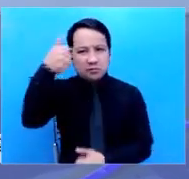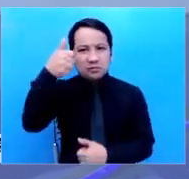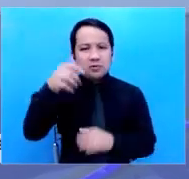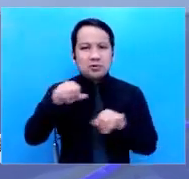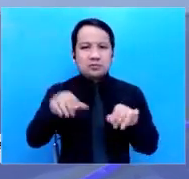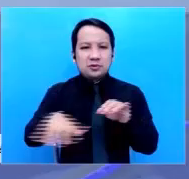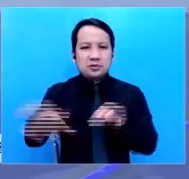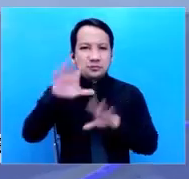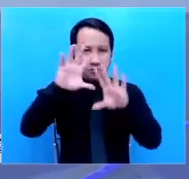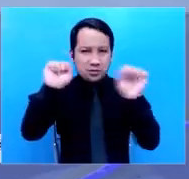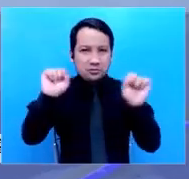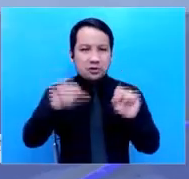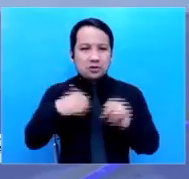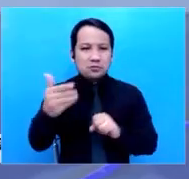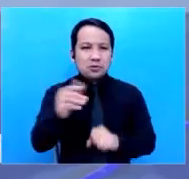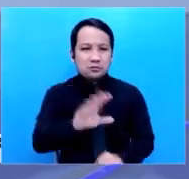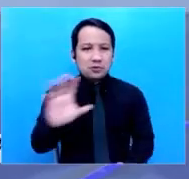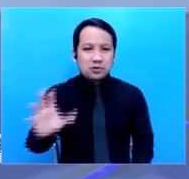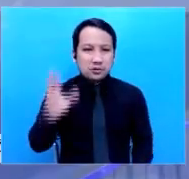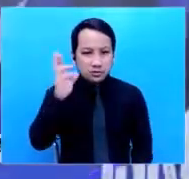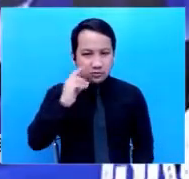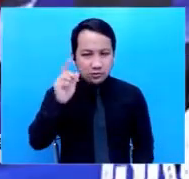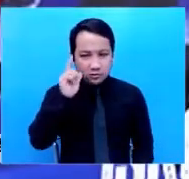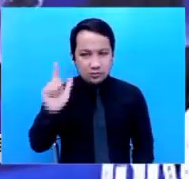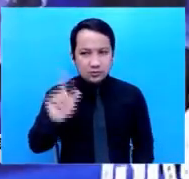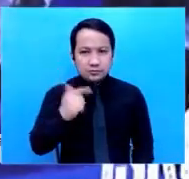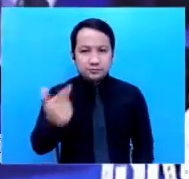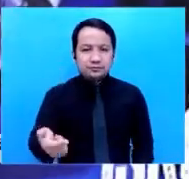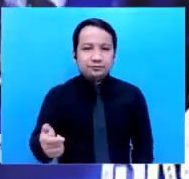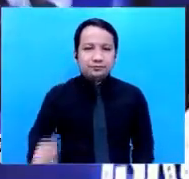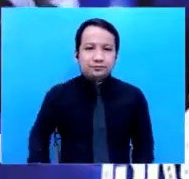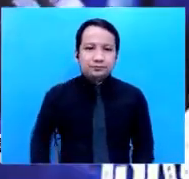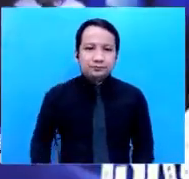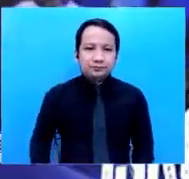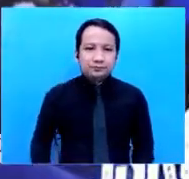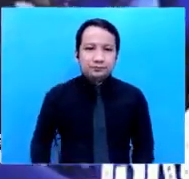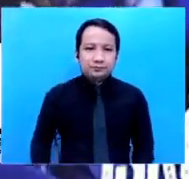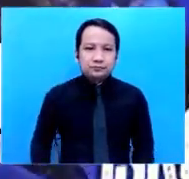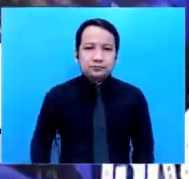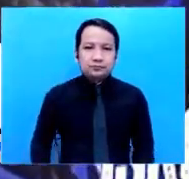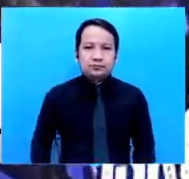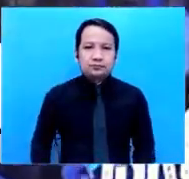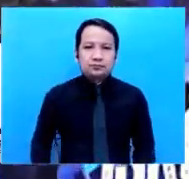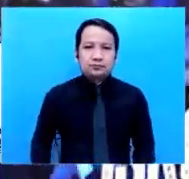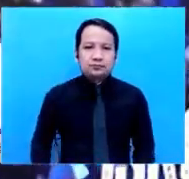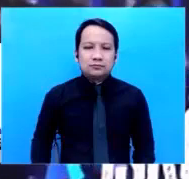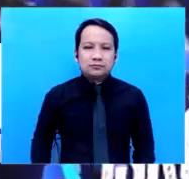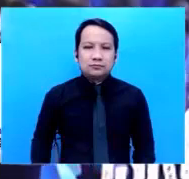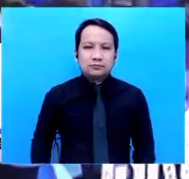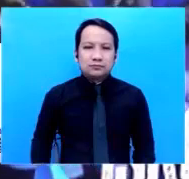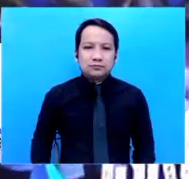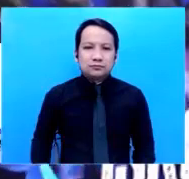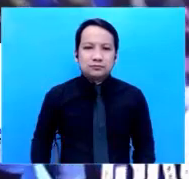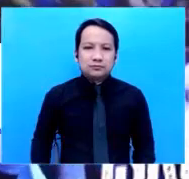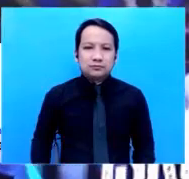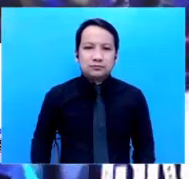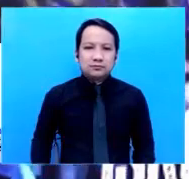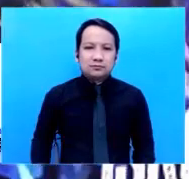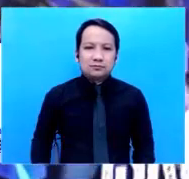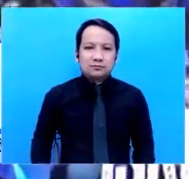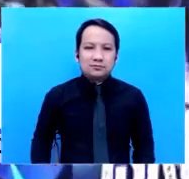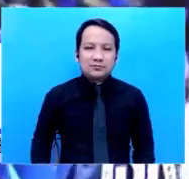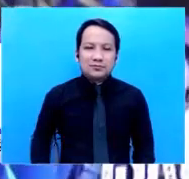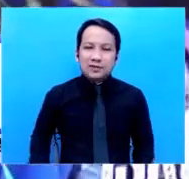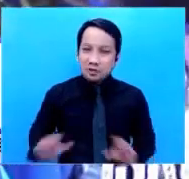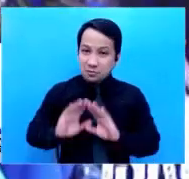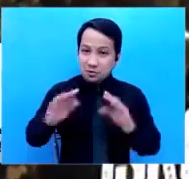frontline ng balitang yan, si Romel Lopez. Don't panic! It's organic! Napuno ng